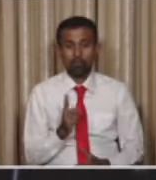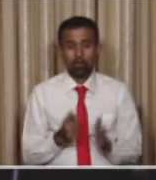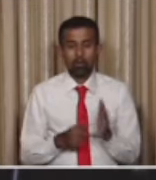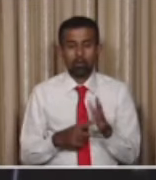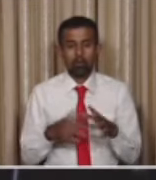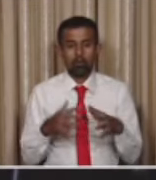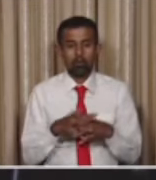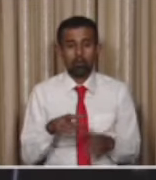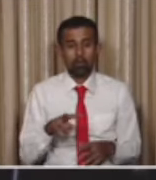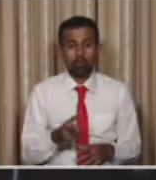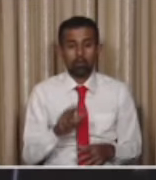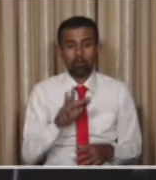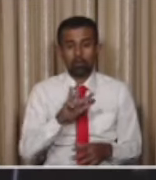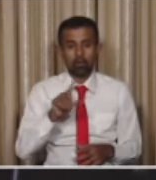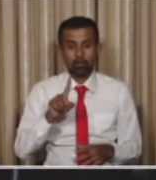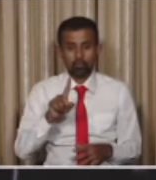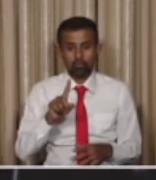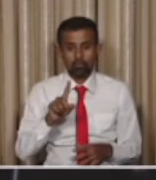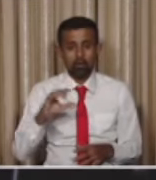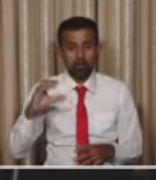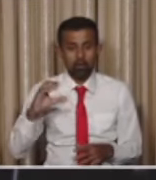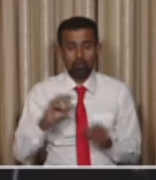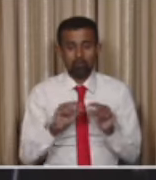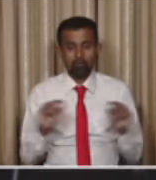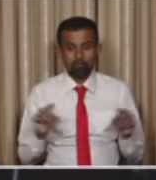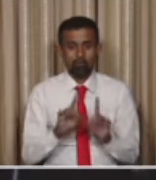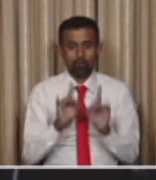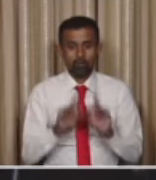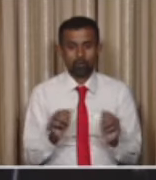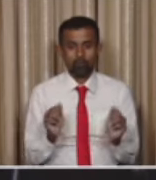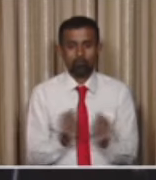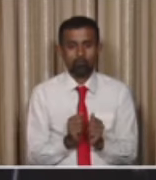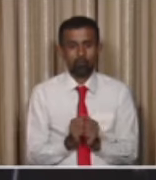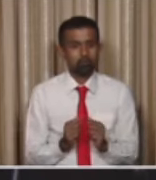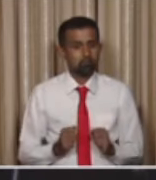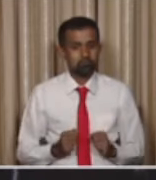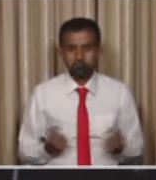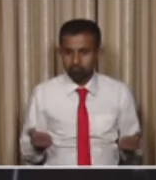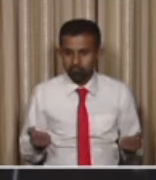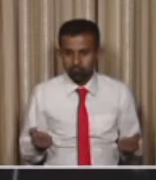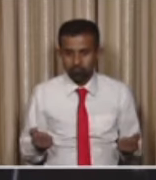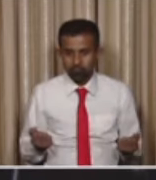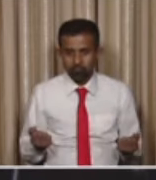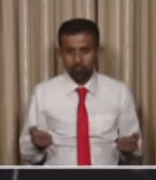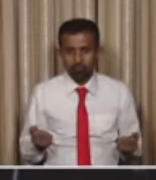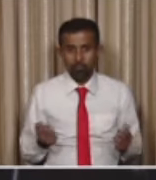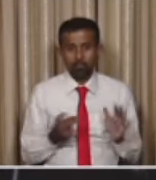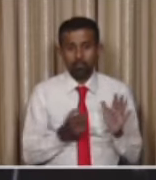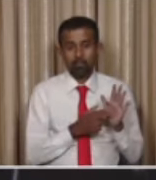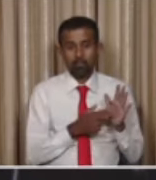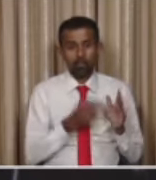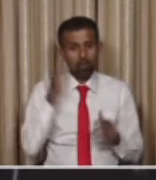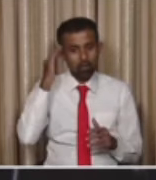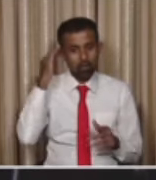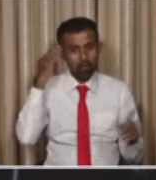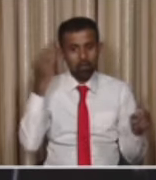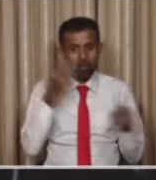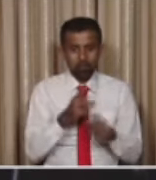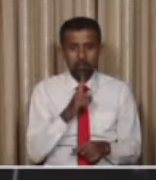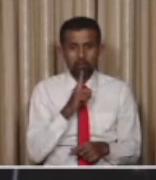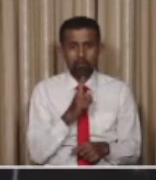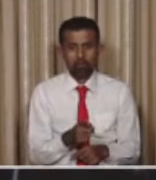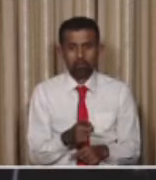සංග්‍රහයේ 291 ආ වගන්තිය යටතේද කටයුතු කිරීමට හැකියාවක් නැත කියලා තමයි නතාෂා කාන්තා සම්බන්ධයෙන් කියලා තියෙනවා.